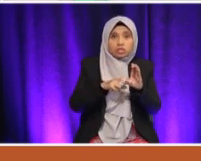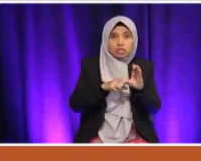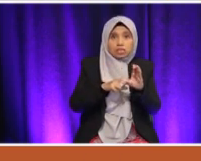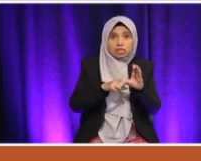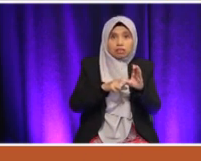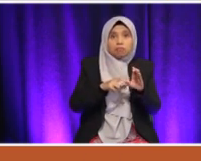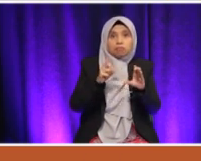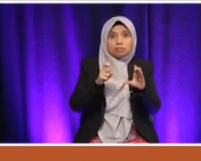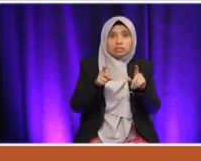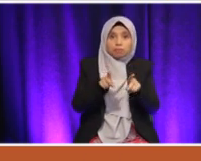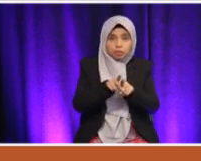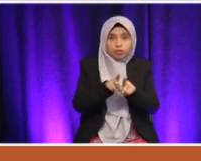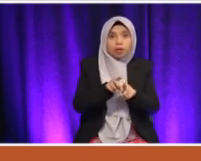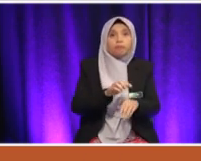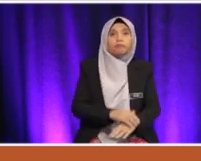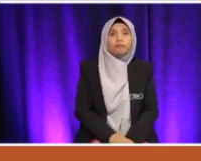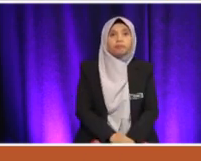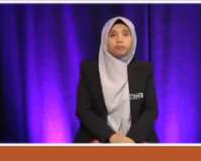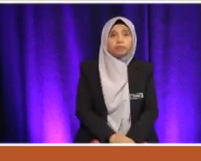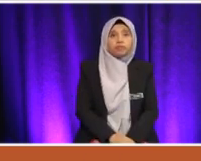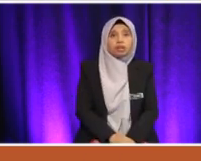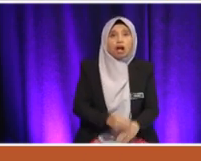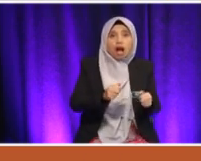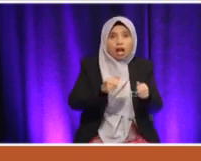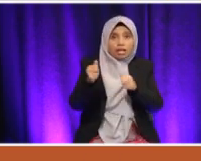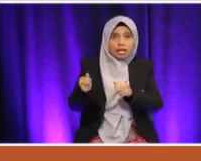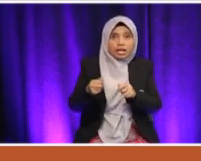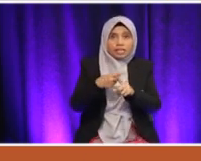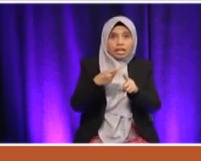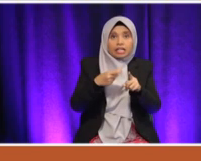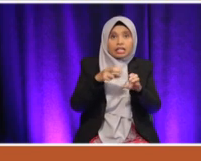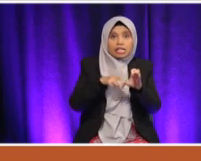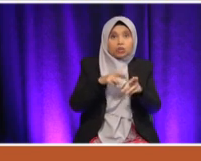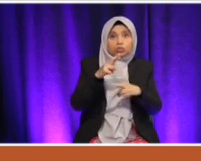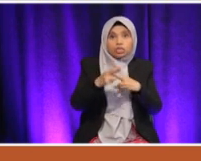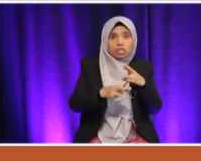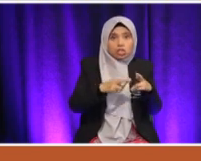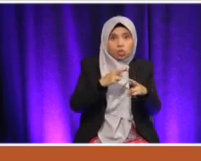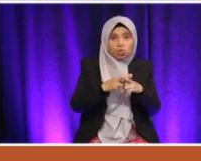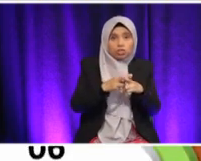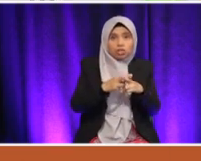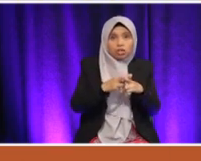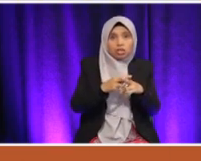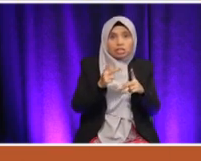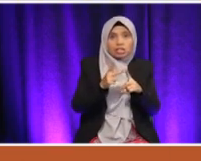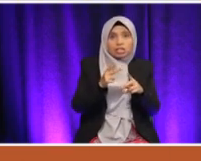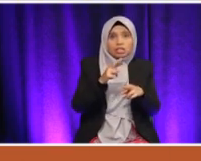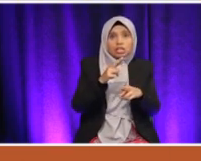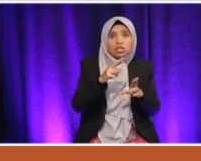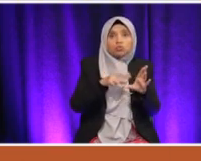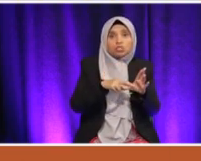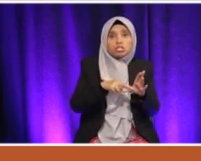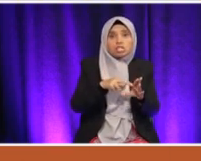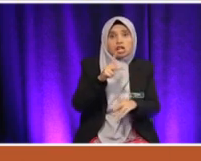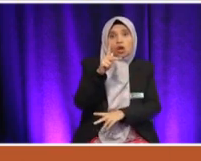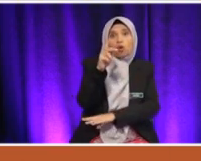badannya betul kemudian alihkan warga emas dari kursi roda ke crusi komoid seterusnya